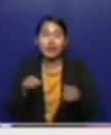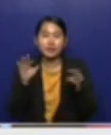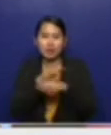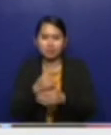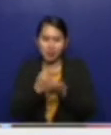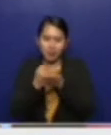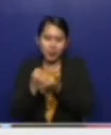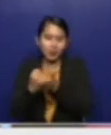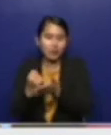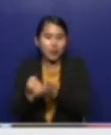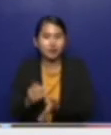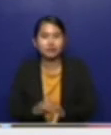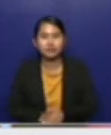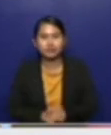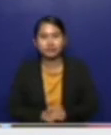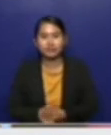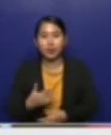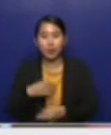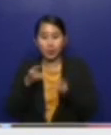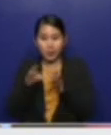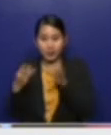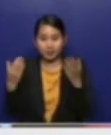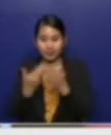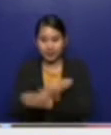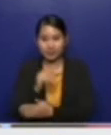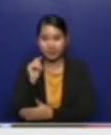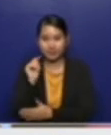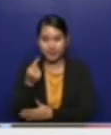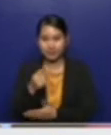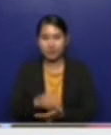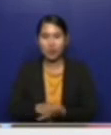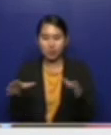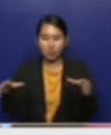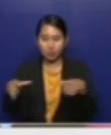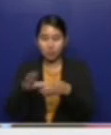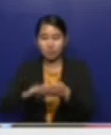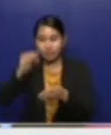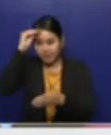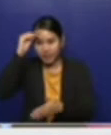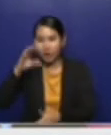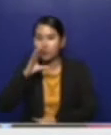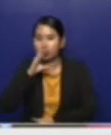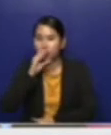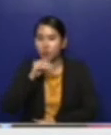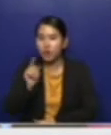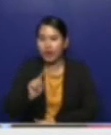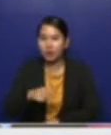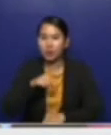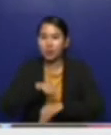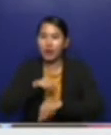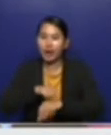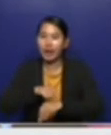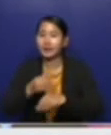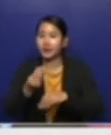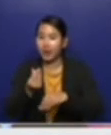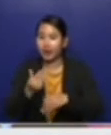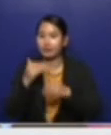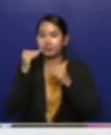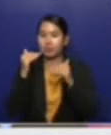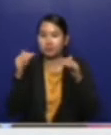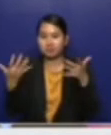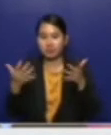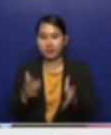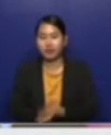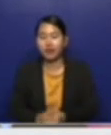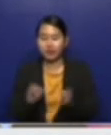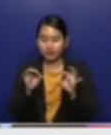ราะฉะนั้นไปปรับวิธีการผมฟังผู้นำนิสิตนักศึกษาเขาพูดเนี่ยเขาไม่ได้บอกว่าระยะเวลาอย่างไรส